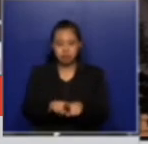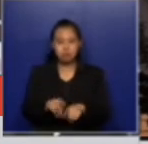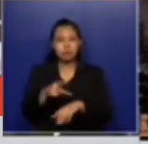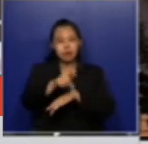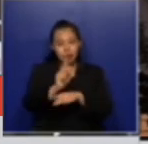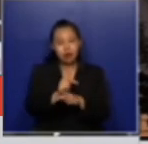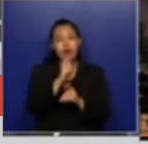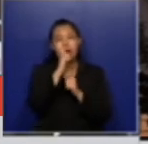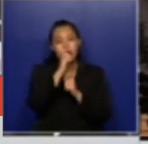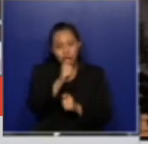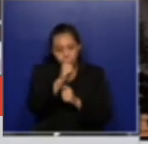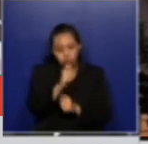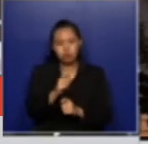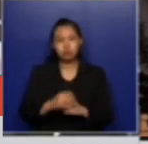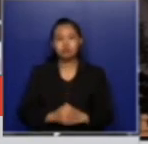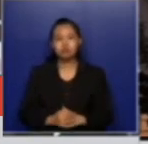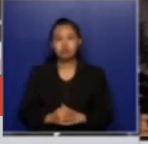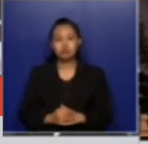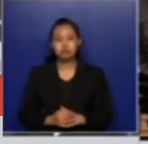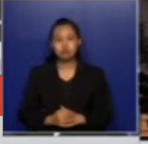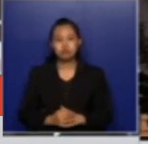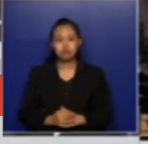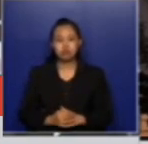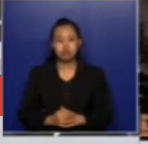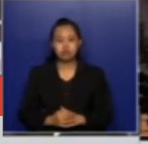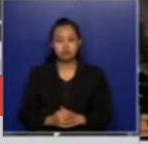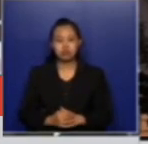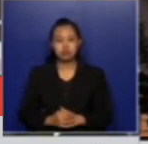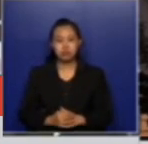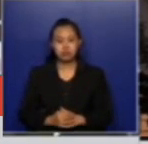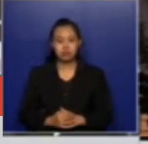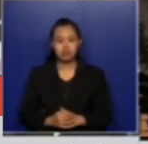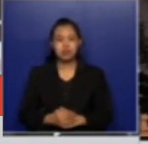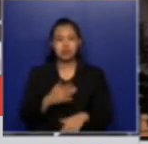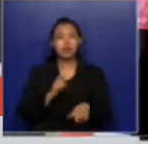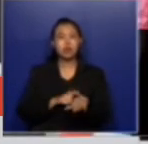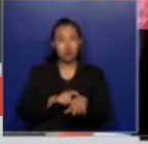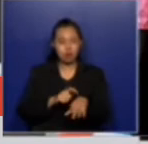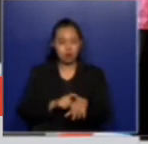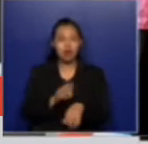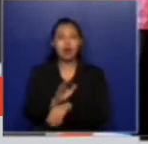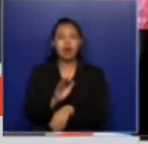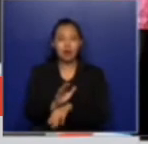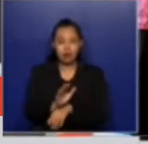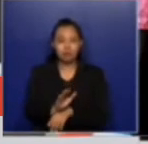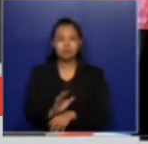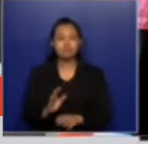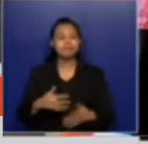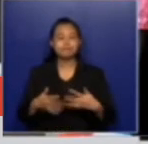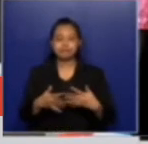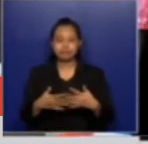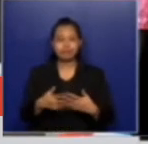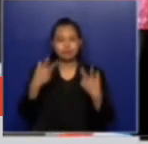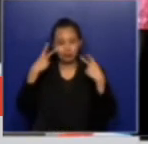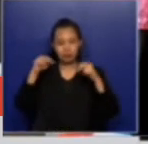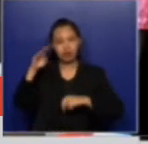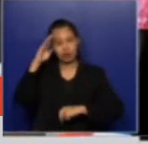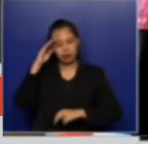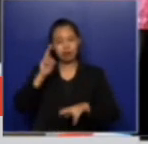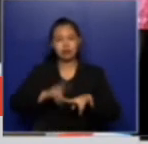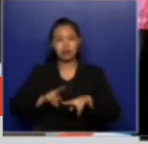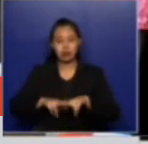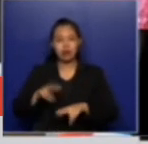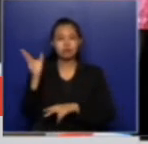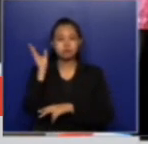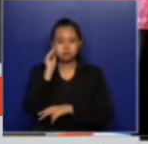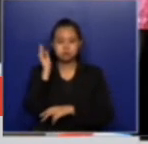ครับส่งสัญญาณไหมผมเรื่องเวลาไม่เป็นไรดีใจที่นายกนั่งฟัง